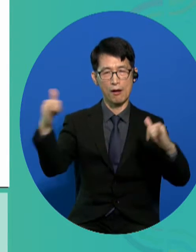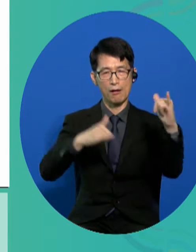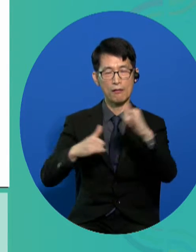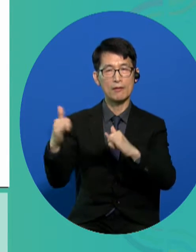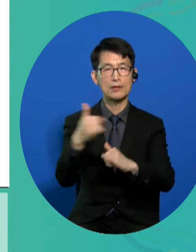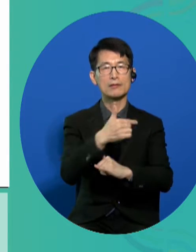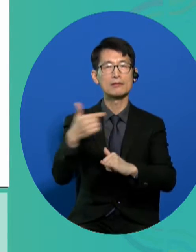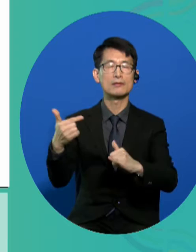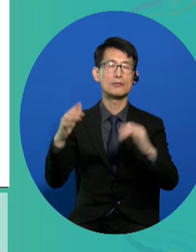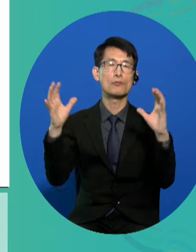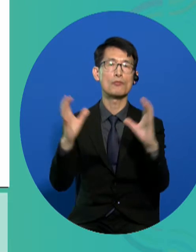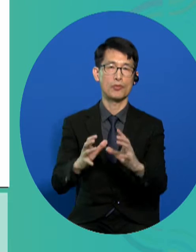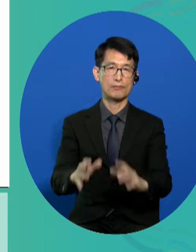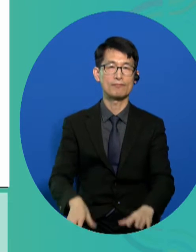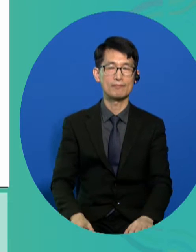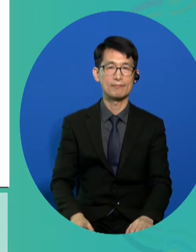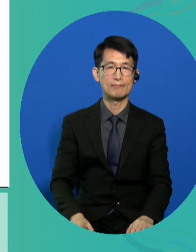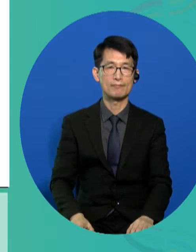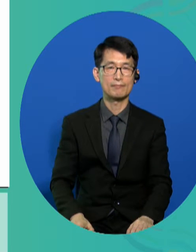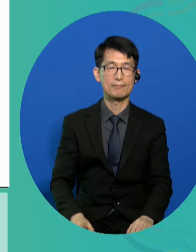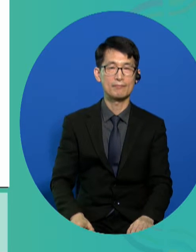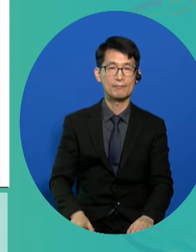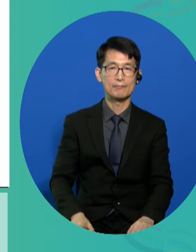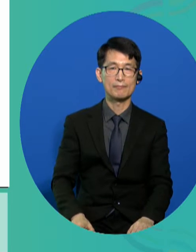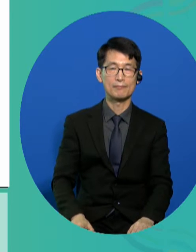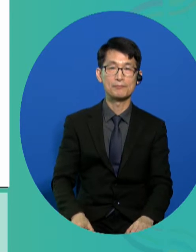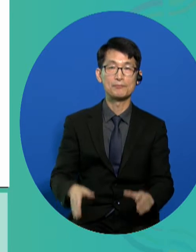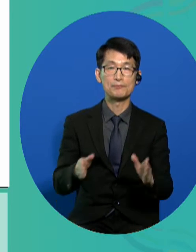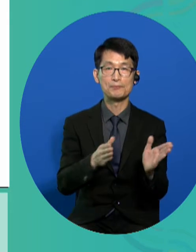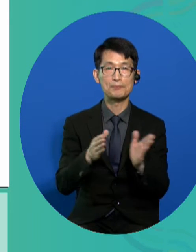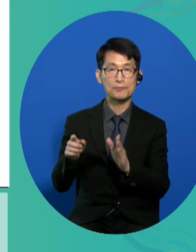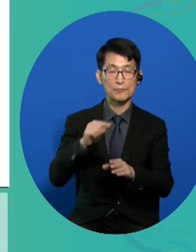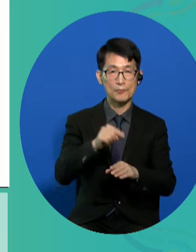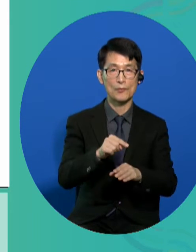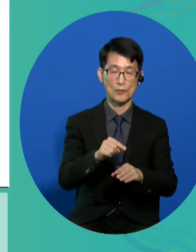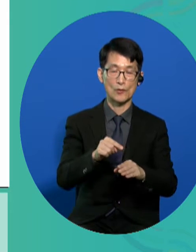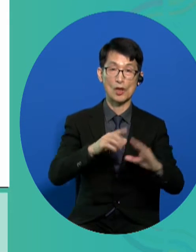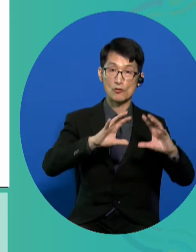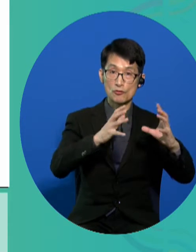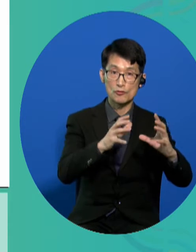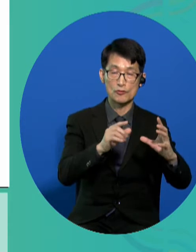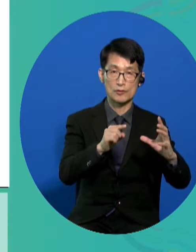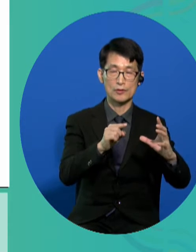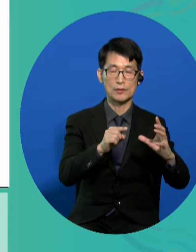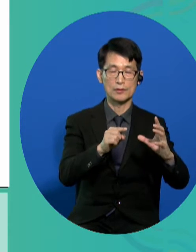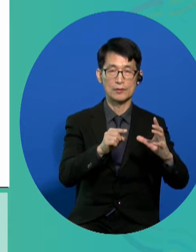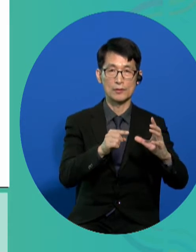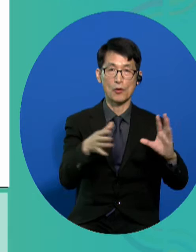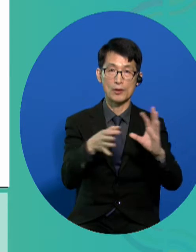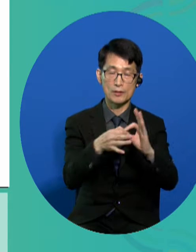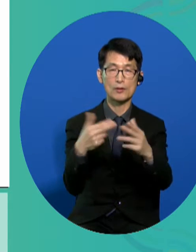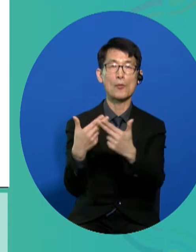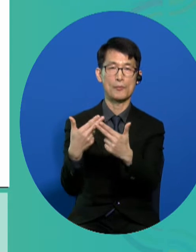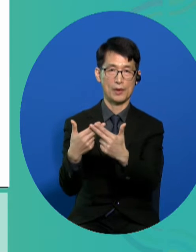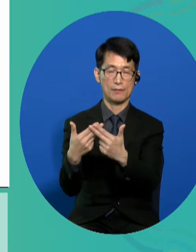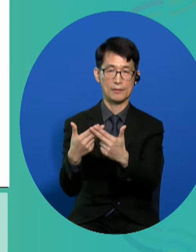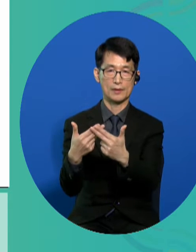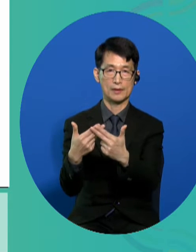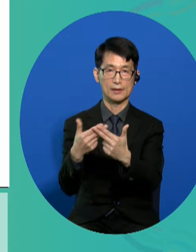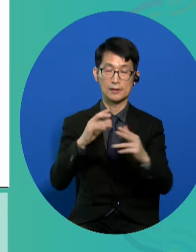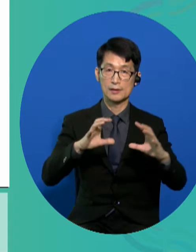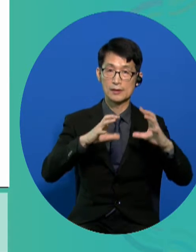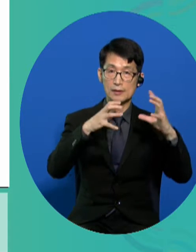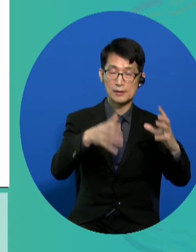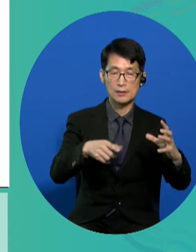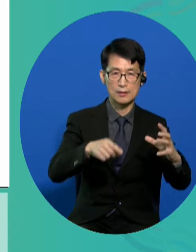마지막으로 G3ICT는 국제 접근성 전문협회를 운영하고 있습니다. 이 전문협회는 진정으로 글로벌한 협회로